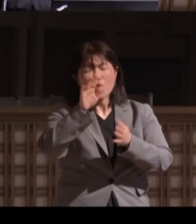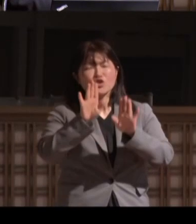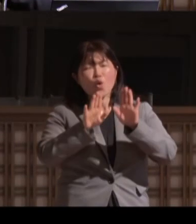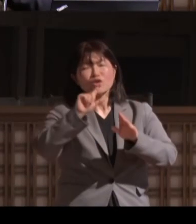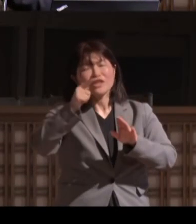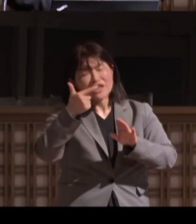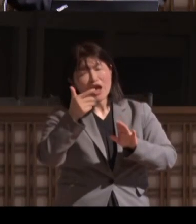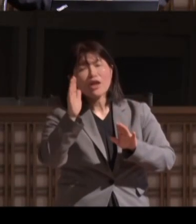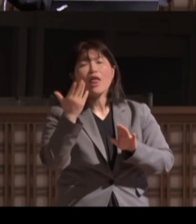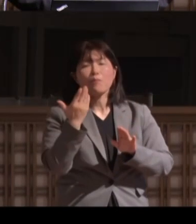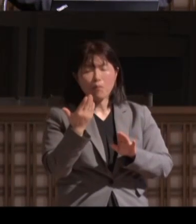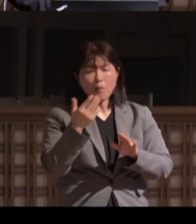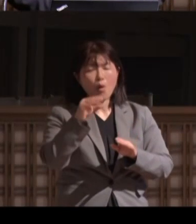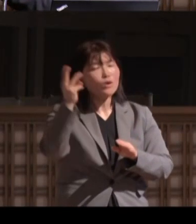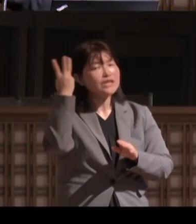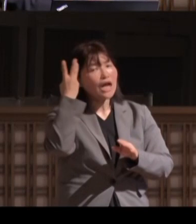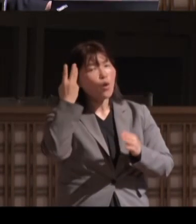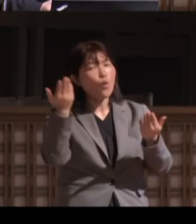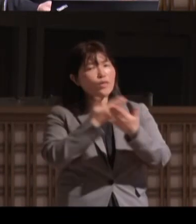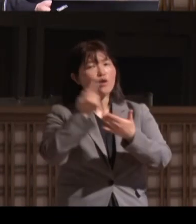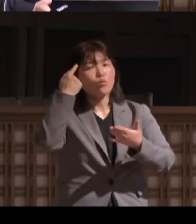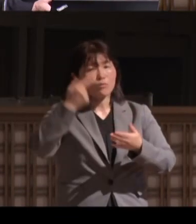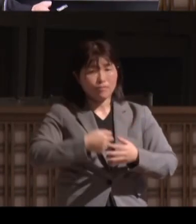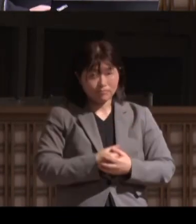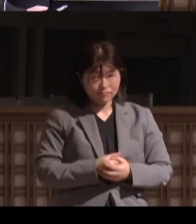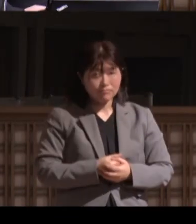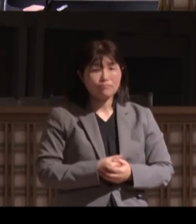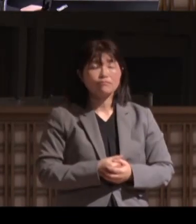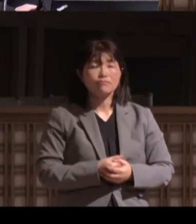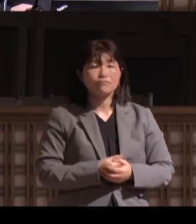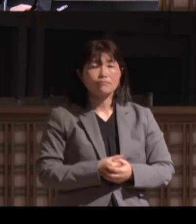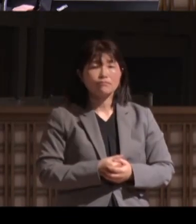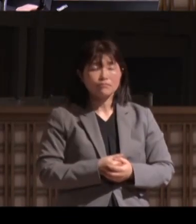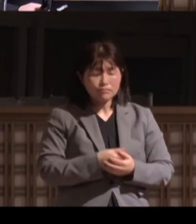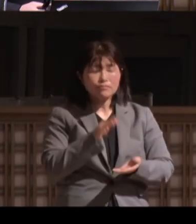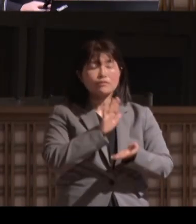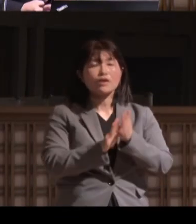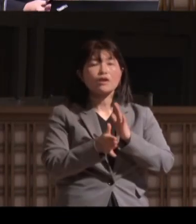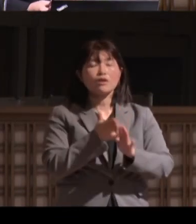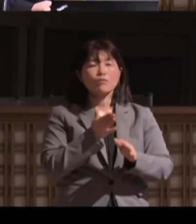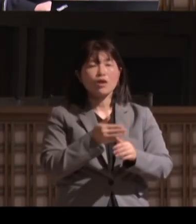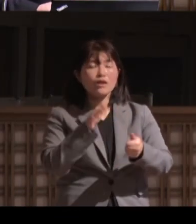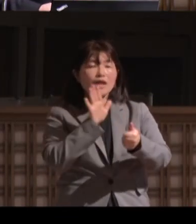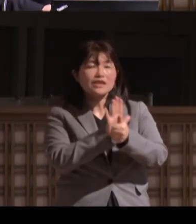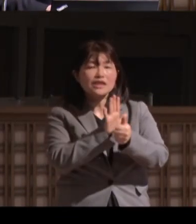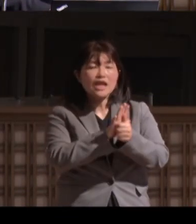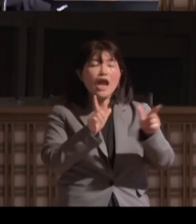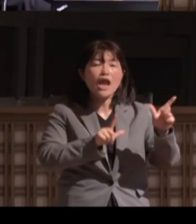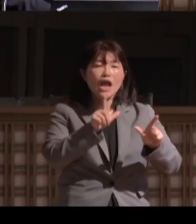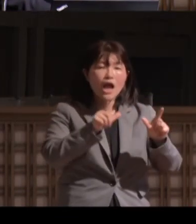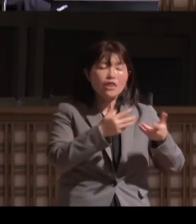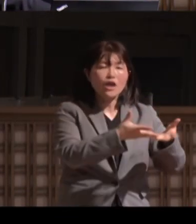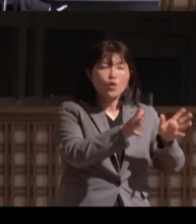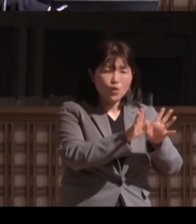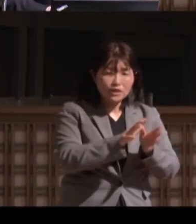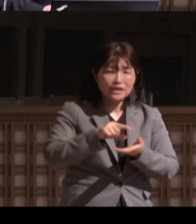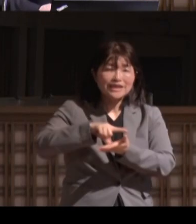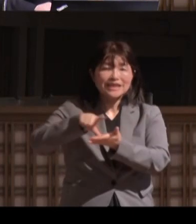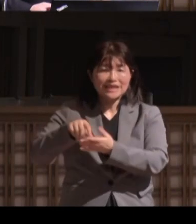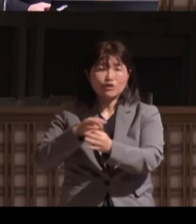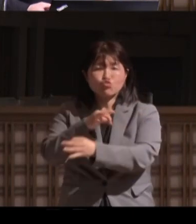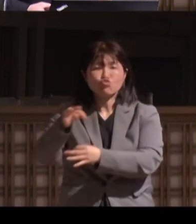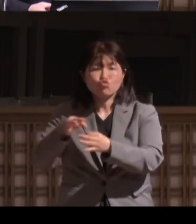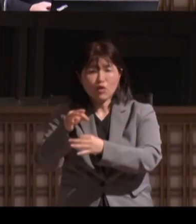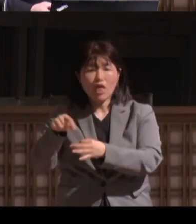かなという風に考えますさてそれではですね改めてえ遅延型の組織と地域運営組織